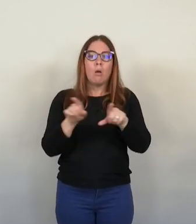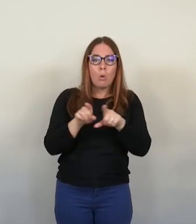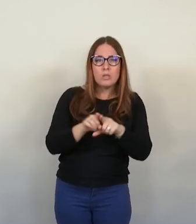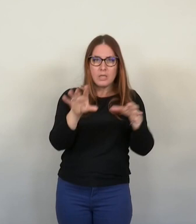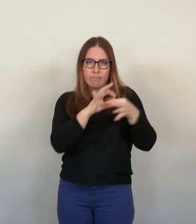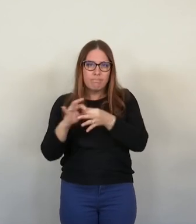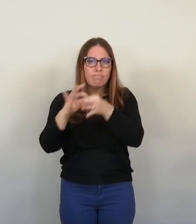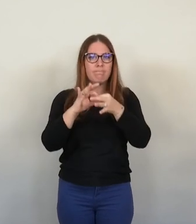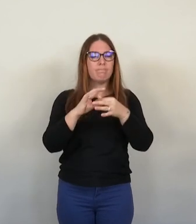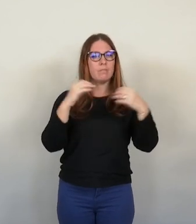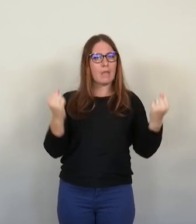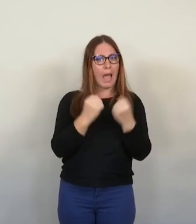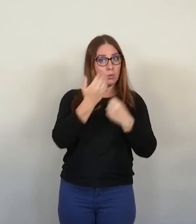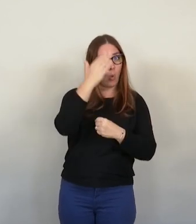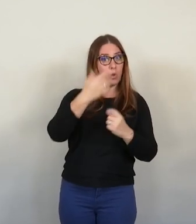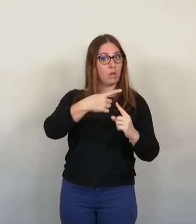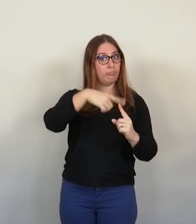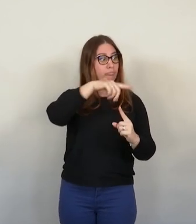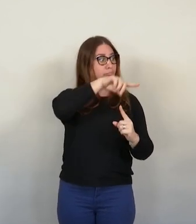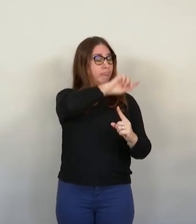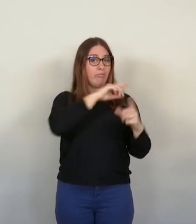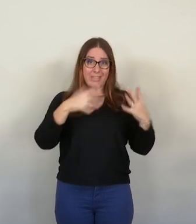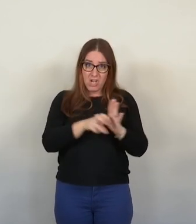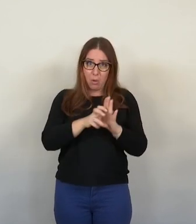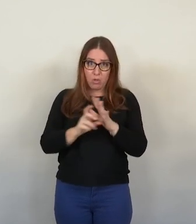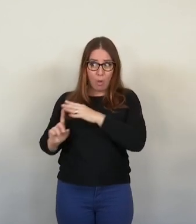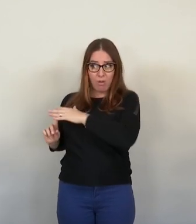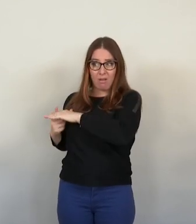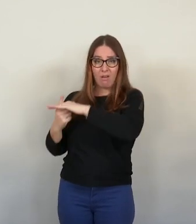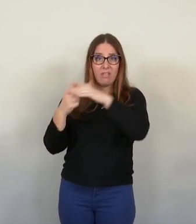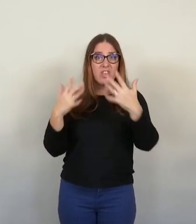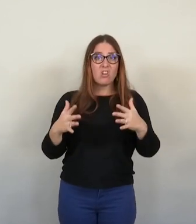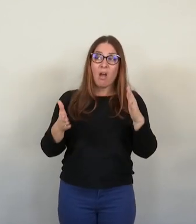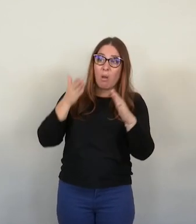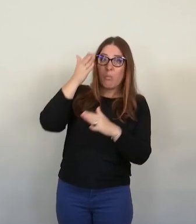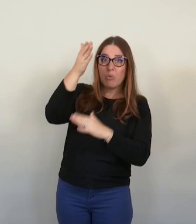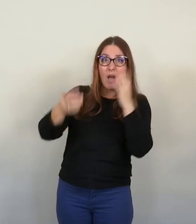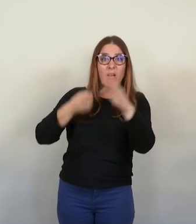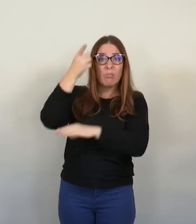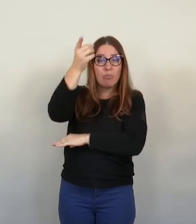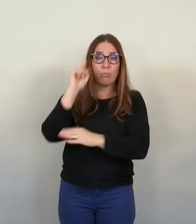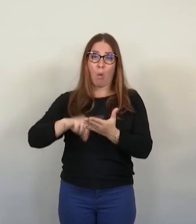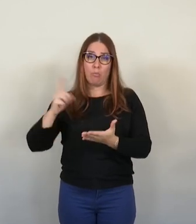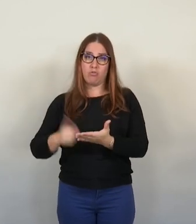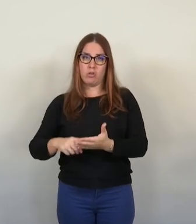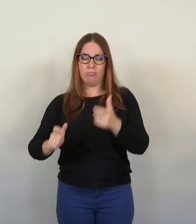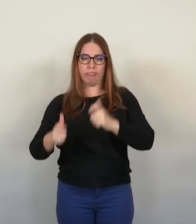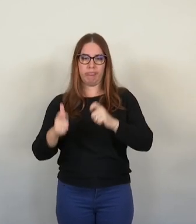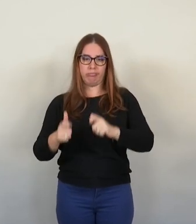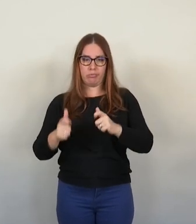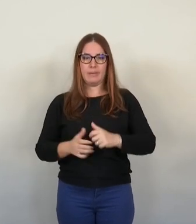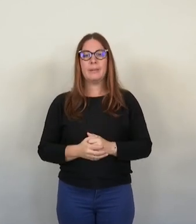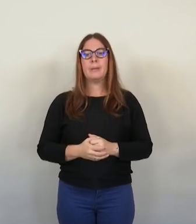actions similaires qui l'ont précédé sur notre territoire et les craintte quant à sa pérennité vu la structuration de son budget